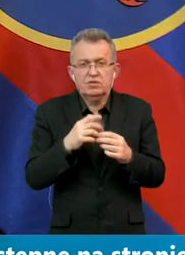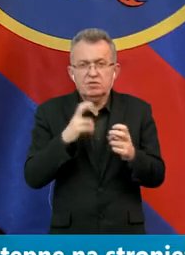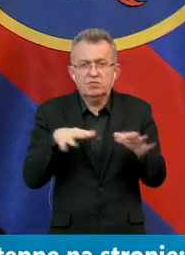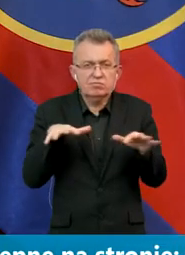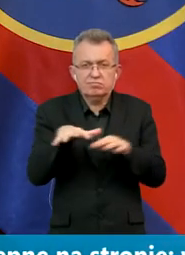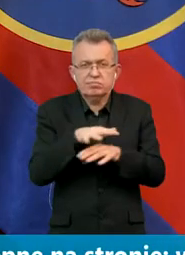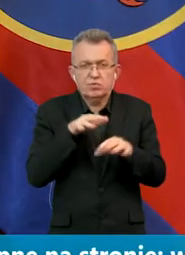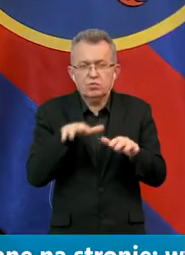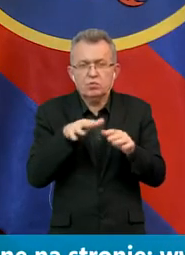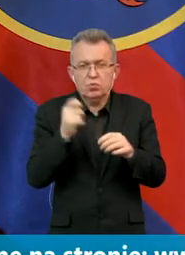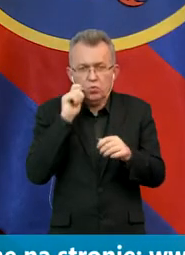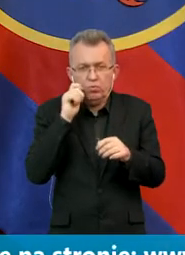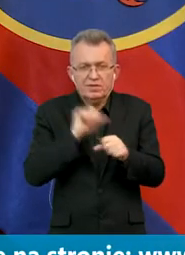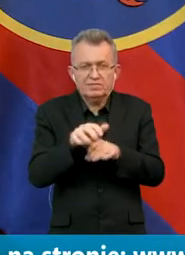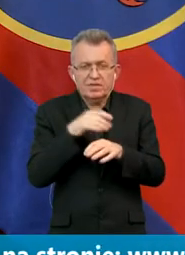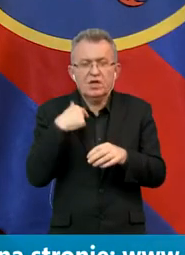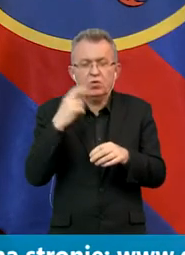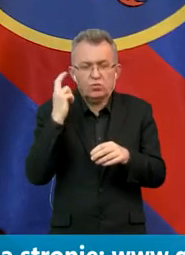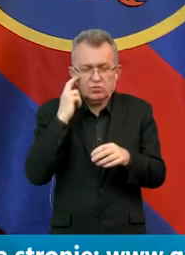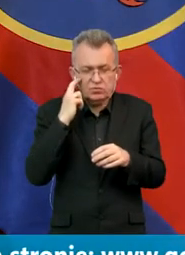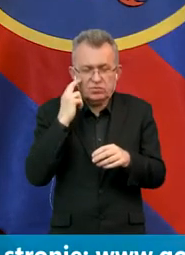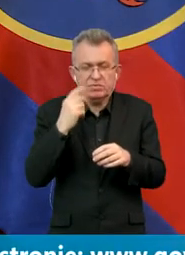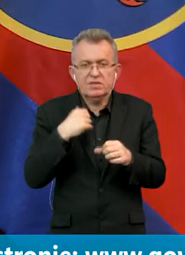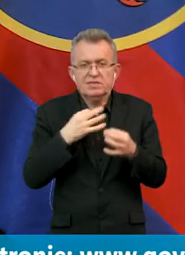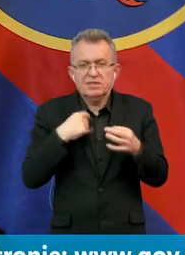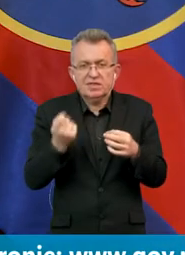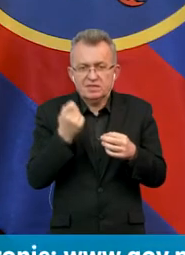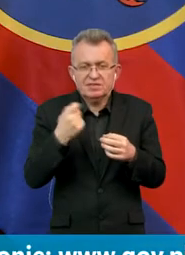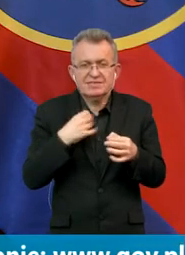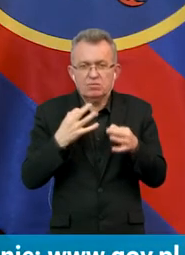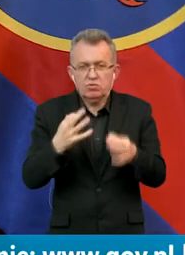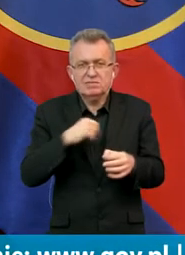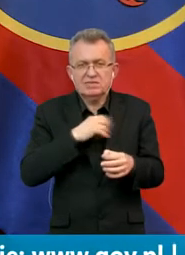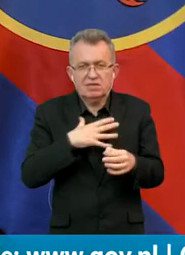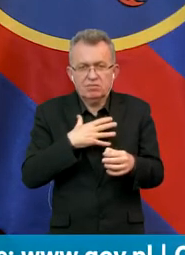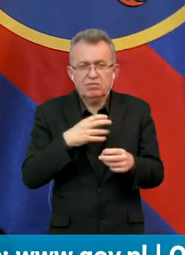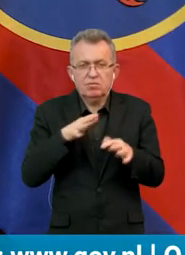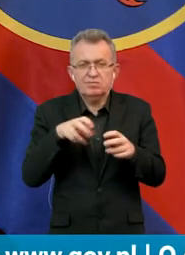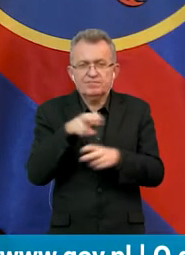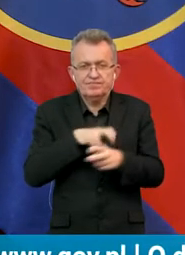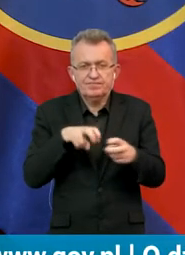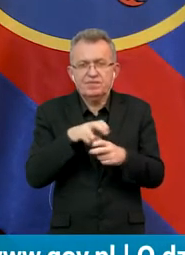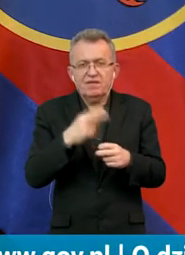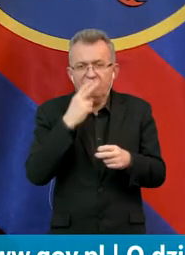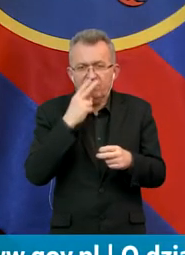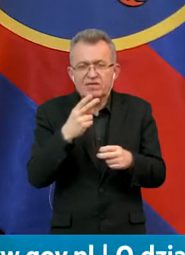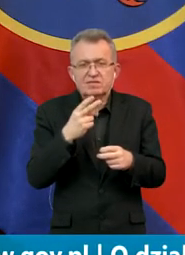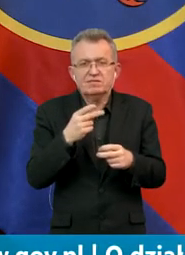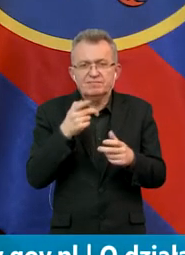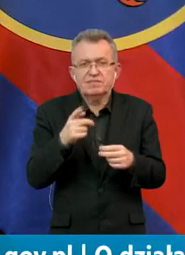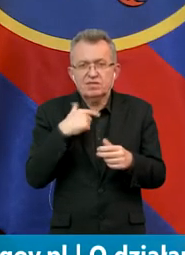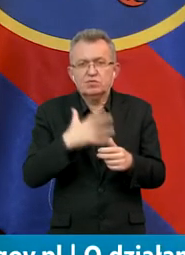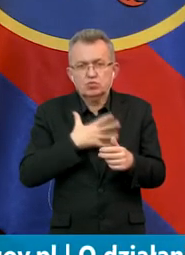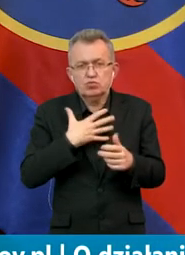się tutaj z dużymi kłopotami. Ja to rozumiem doskonale, sam też jeżdżę samochodem sporo po mieście, więc widzę to i też